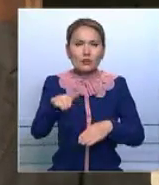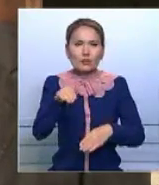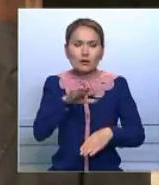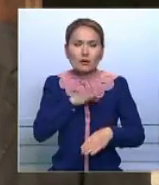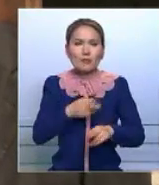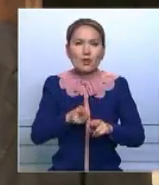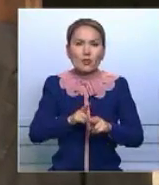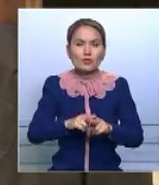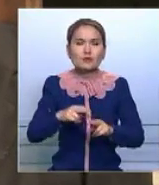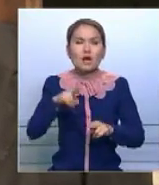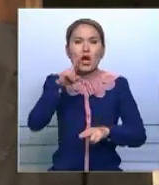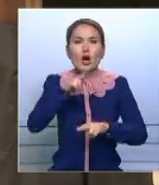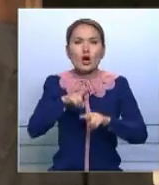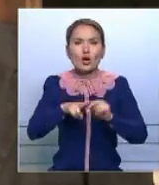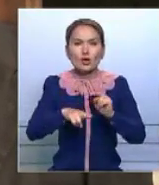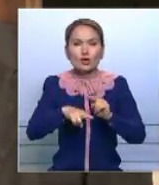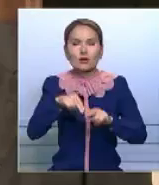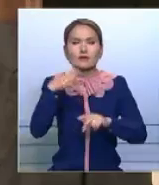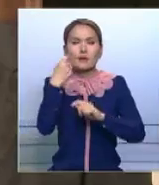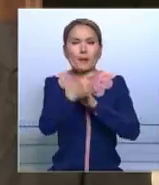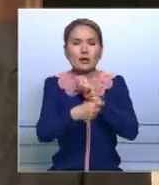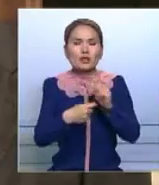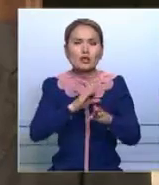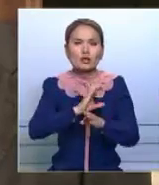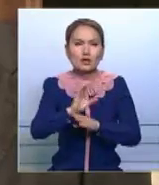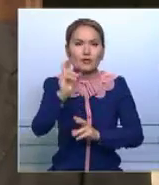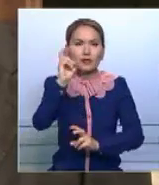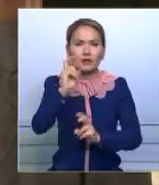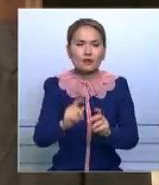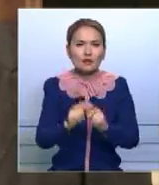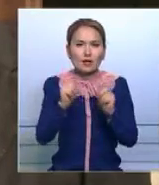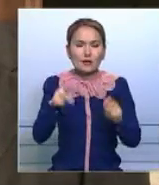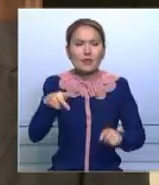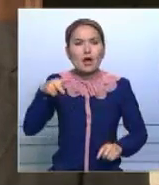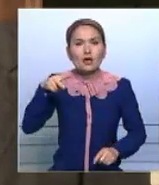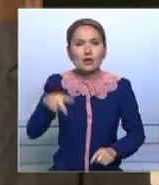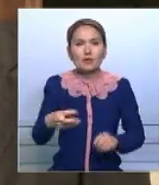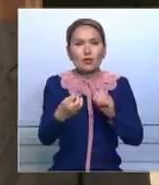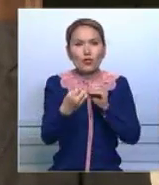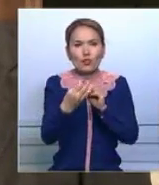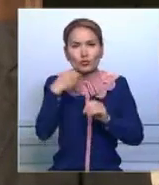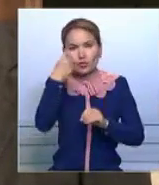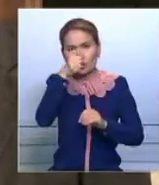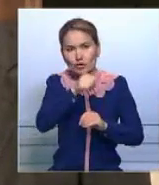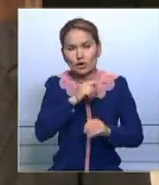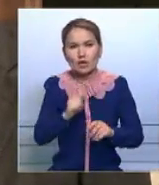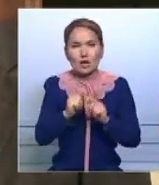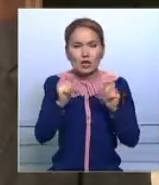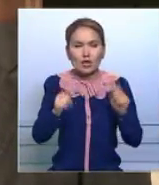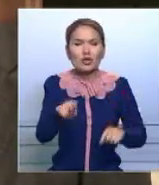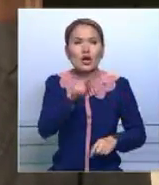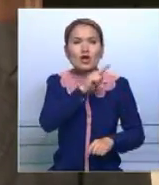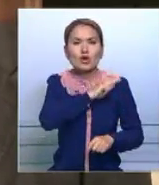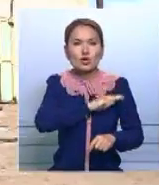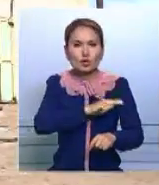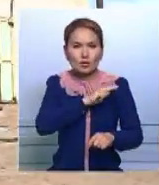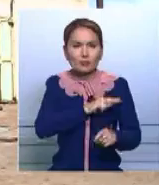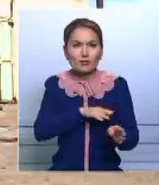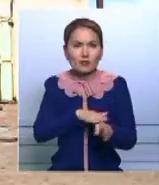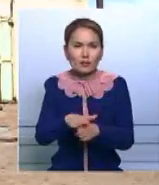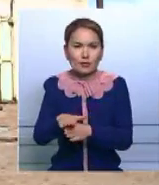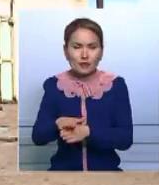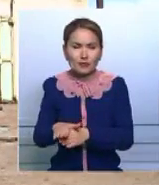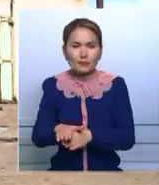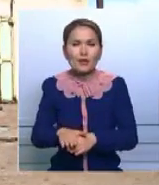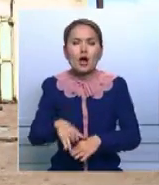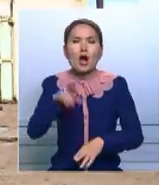керамзитный блок шығаратын жоба қолға алынған болатын. Бұл жұмыс 2014 жылы басталған. Күні бүгін қазір жұмыс толыққанды жұмыс жасап тұр.